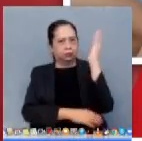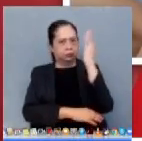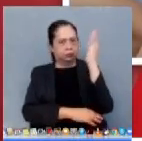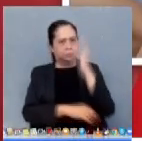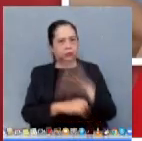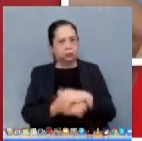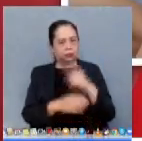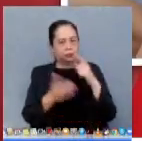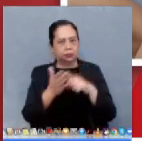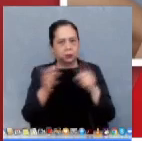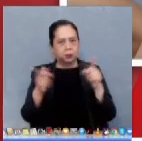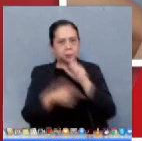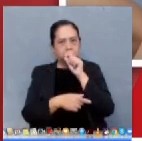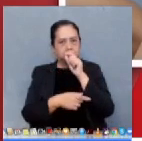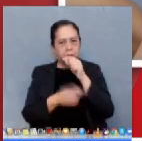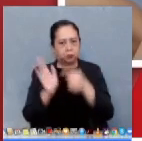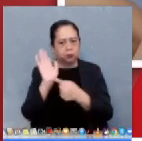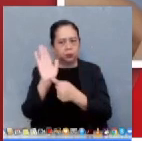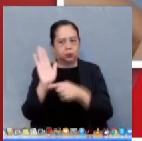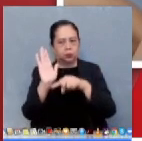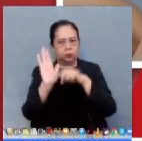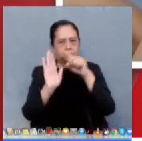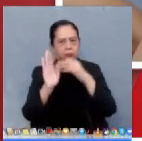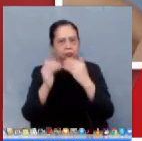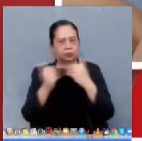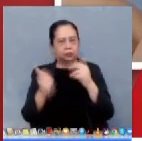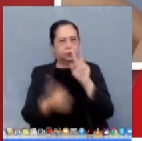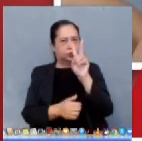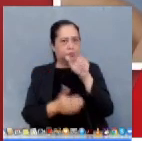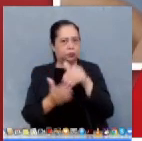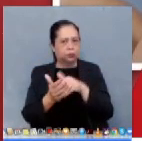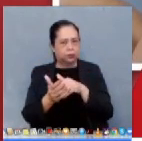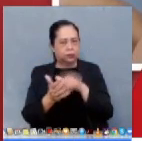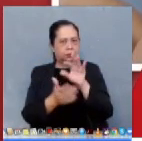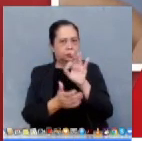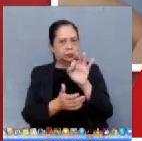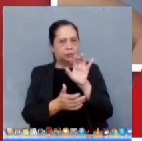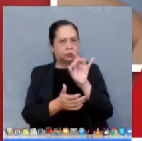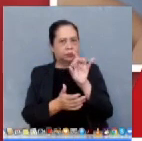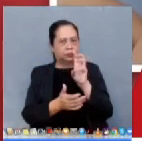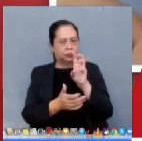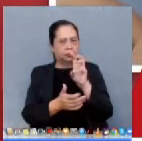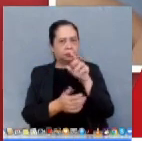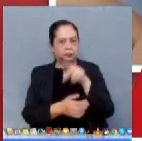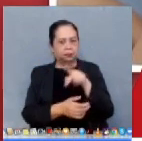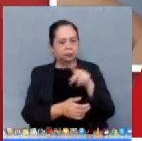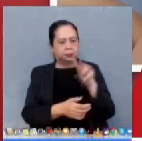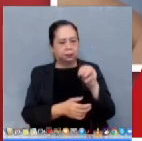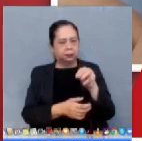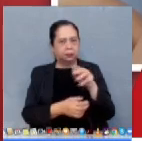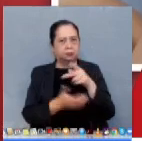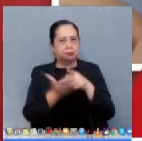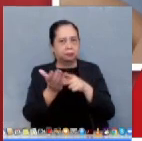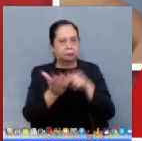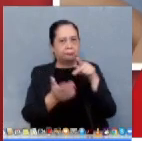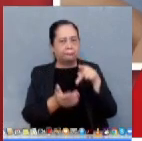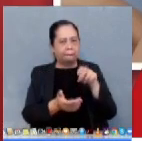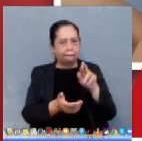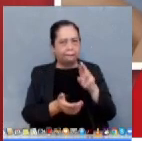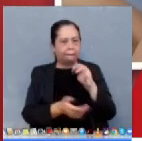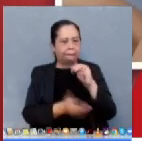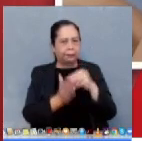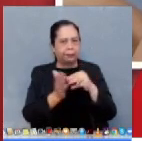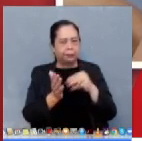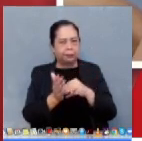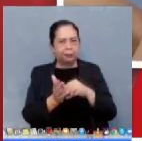tweet, ipinakita niya na nasa 2,986 ppm o parts per million ang carbon dioxide